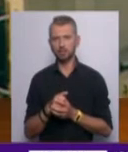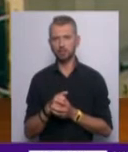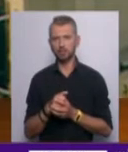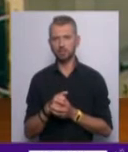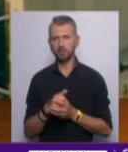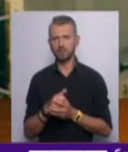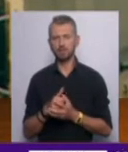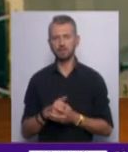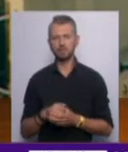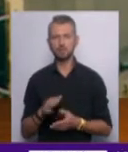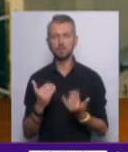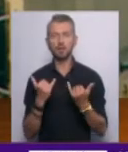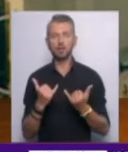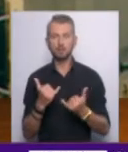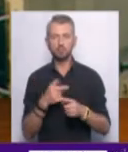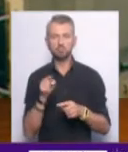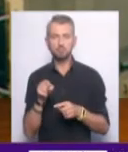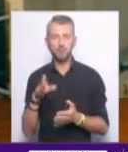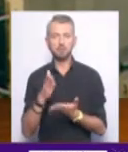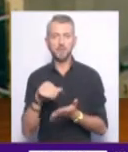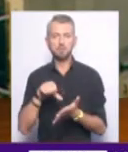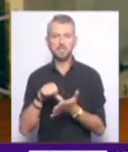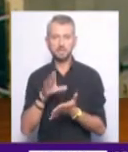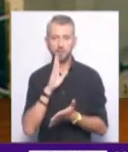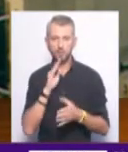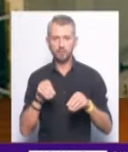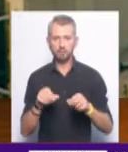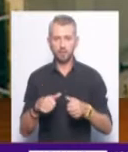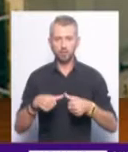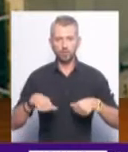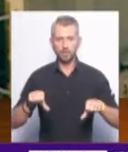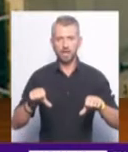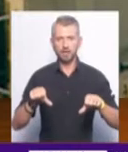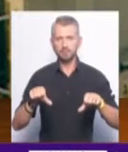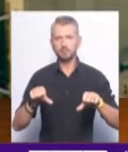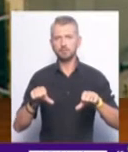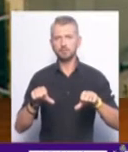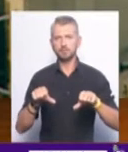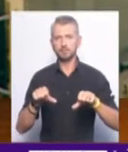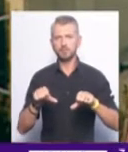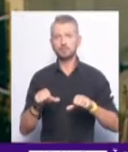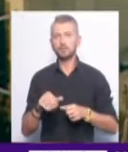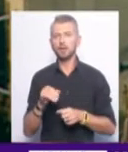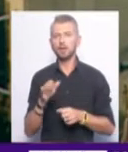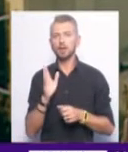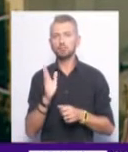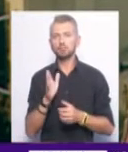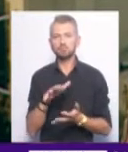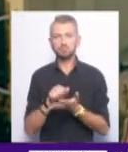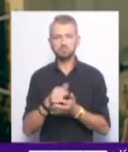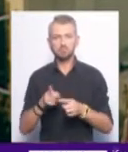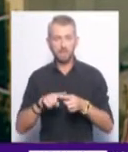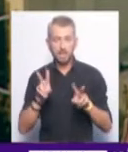пані Тетяна є представницею земельної комісії, тож будемо готові почути питання, які стосуються і цієї теми. Ну і, звичайно, будемо